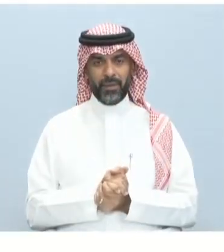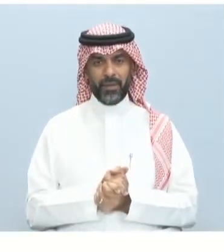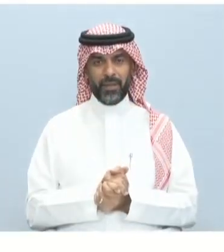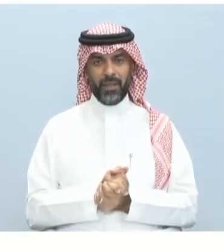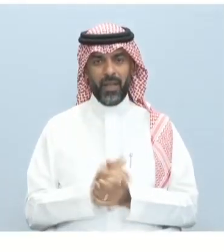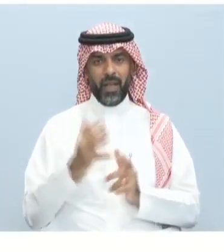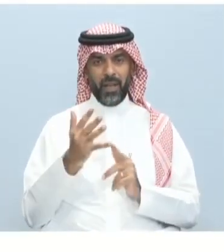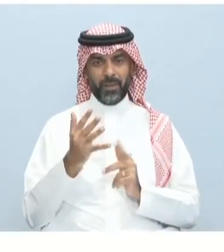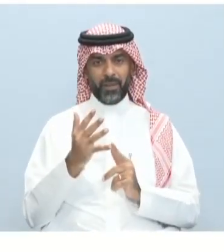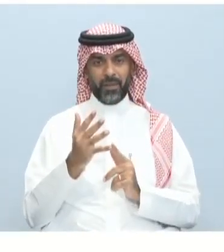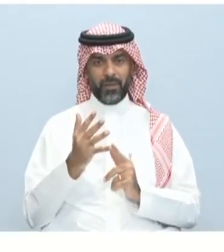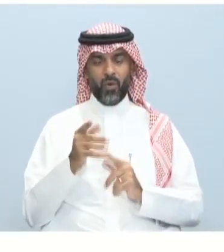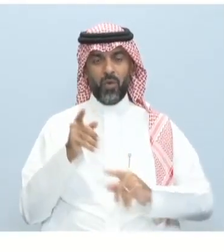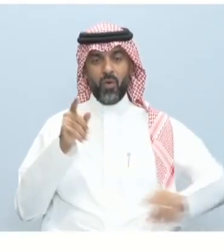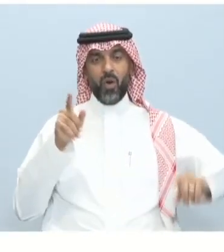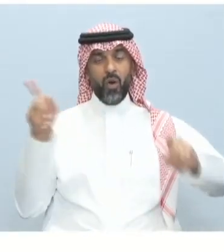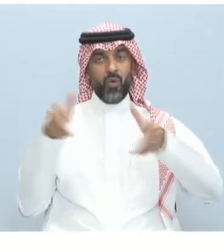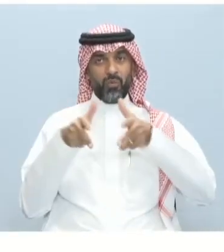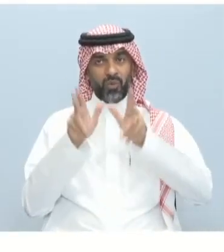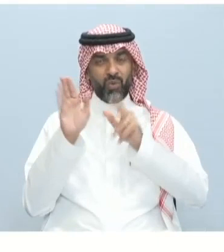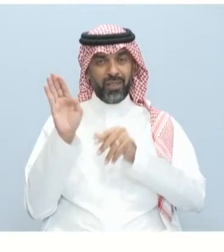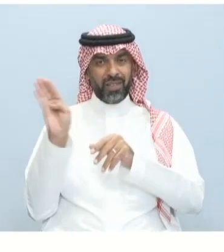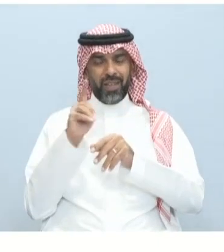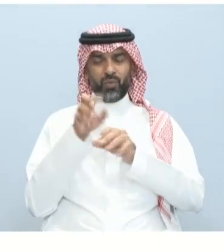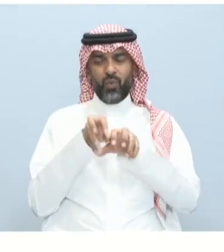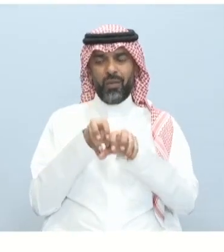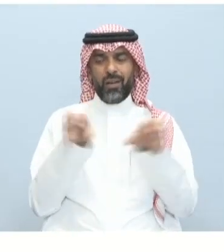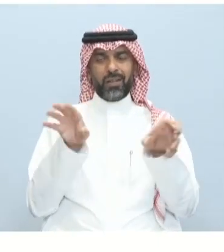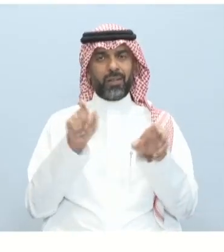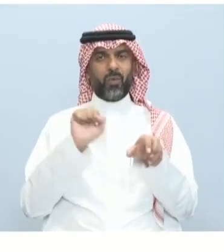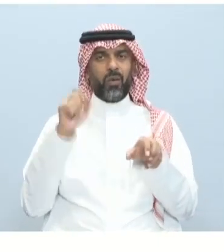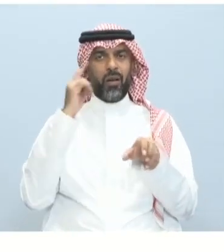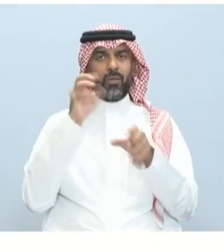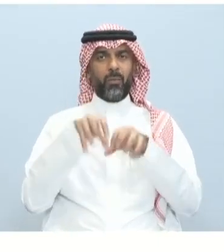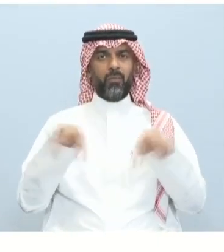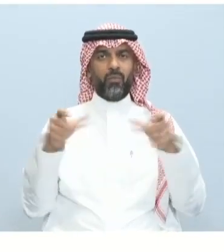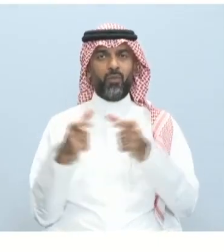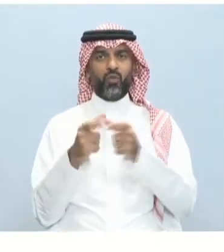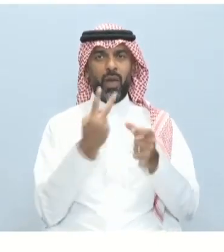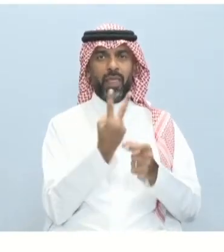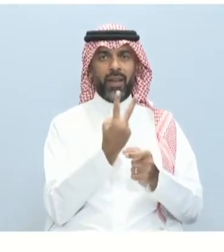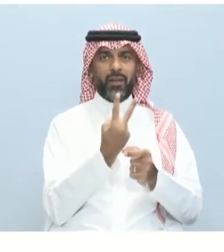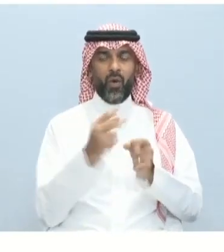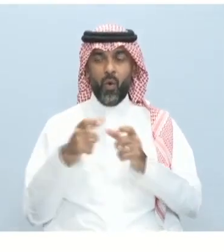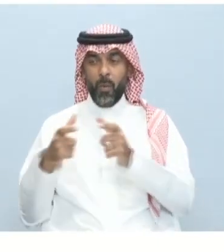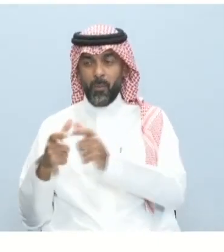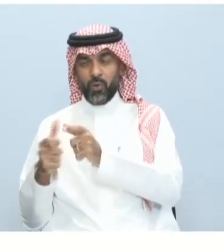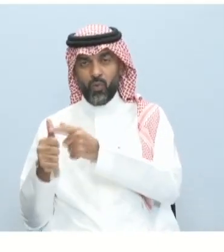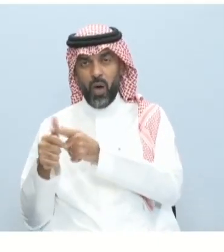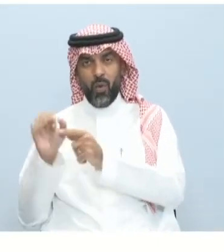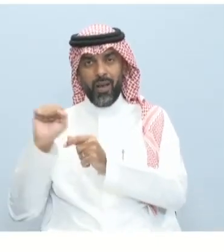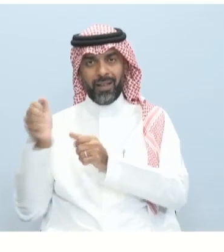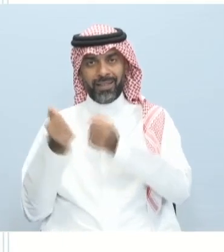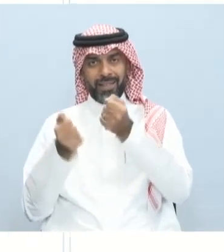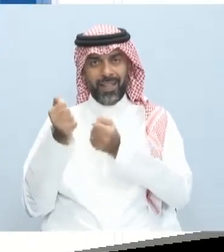خامسا سيقسم مشروع سكراتش الصور إلى مجموعتين كما ذكرنا سابقا، صور للسيارات